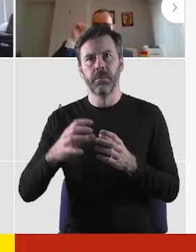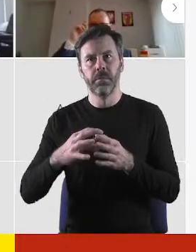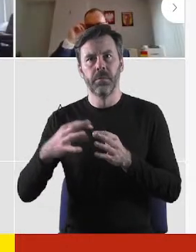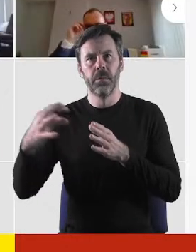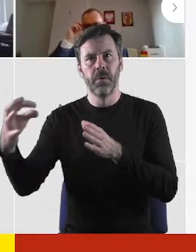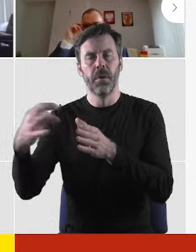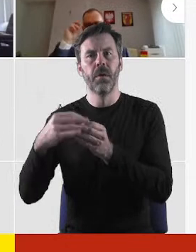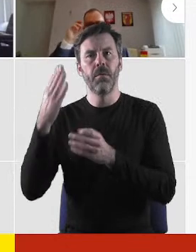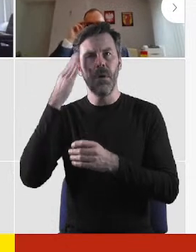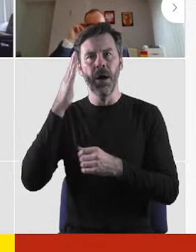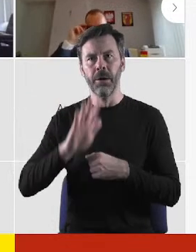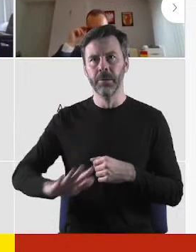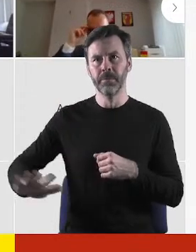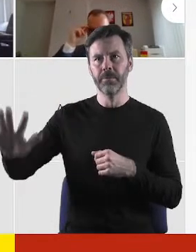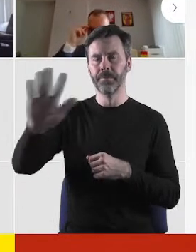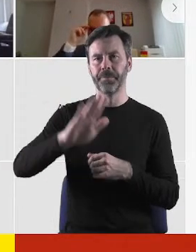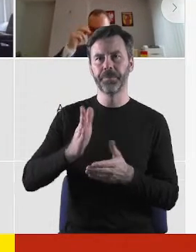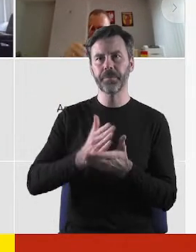północy naszego regionu